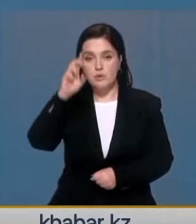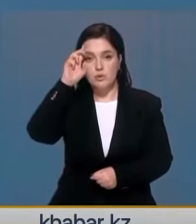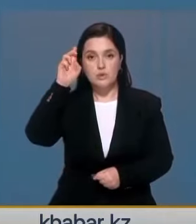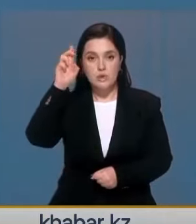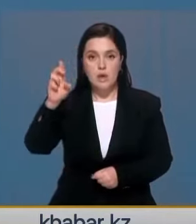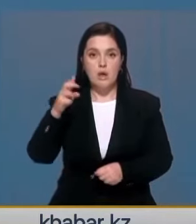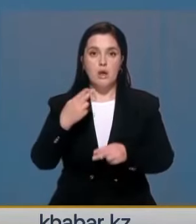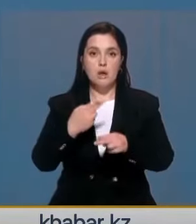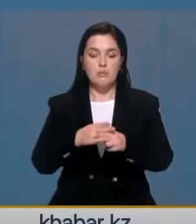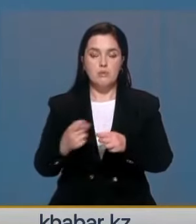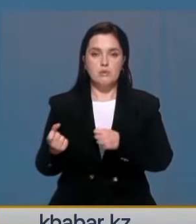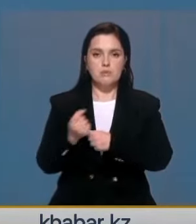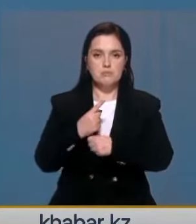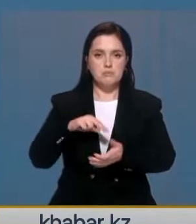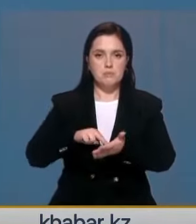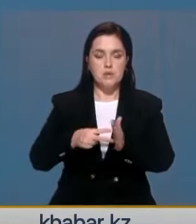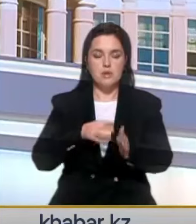уголовно-исполнительные